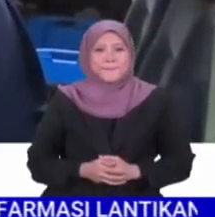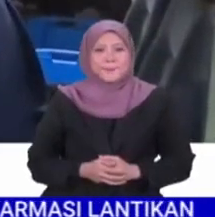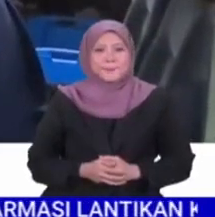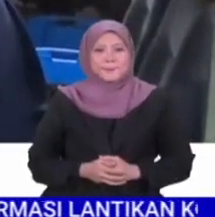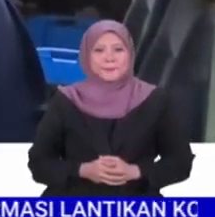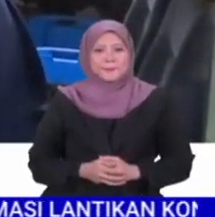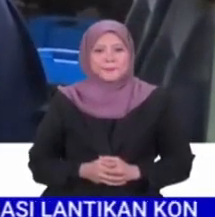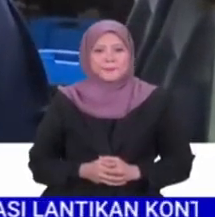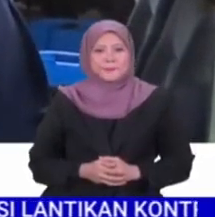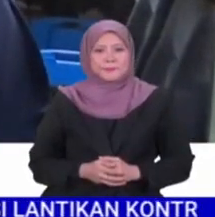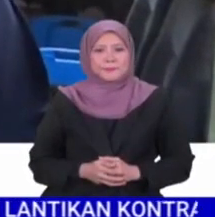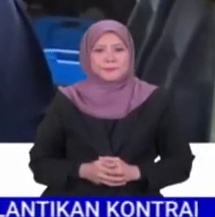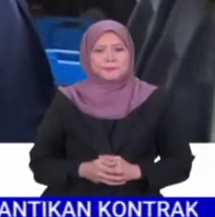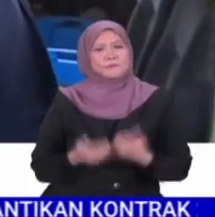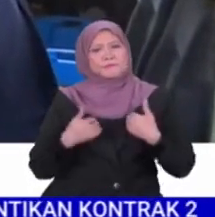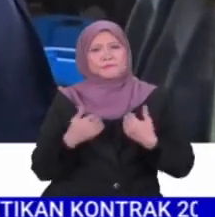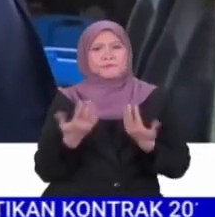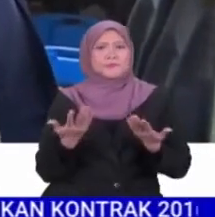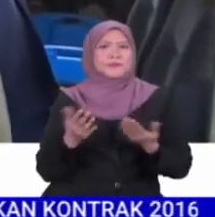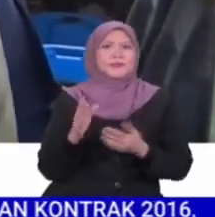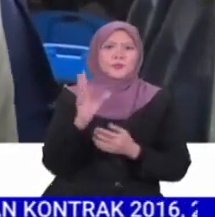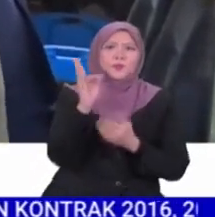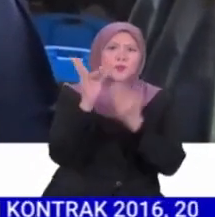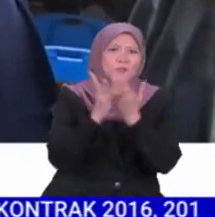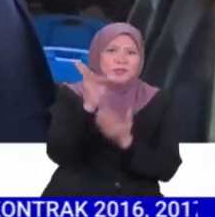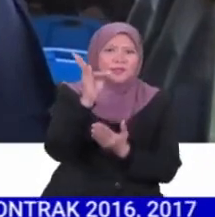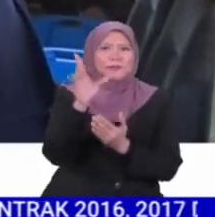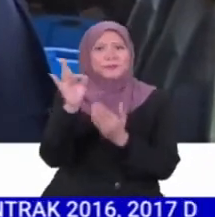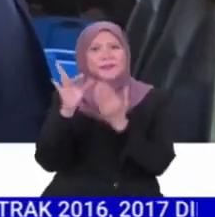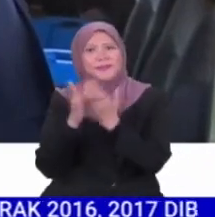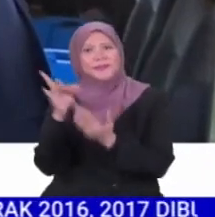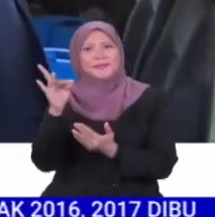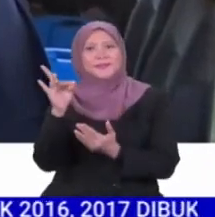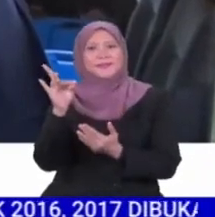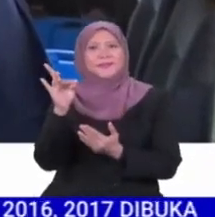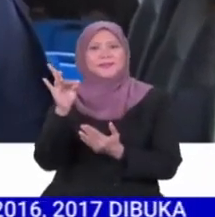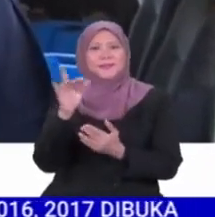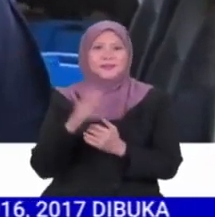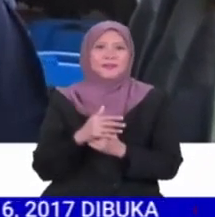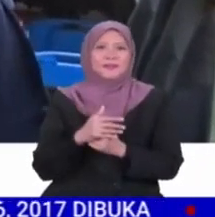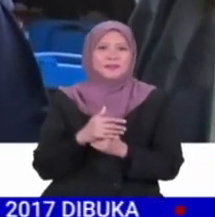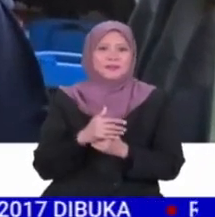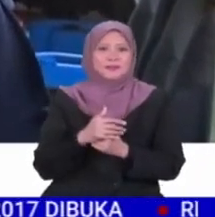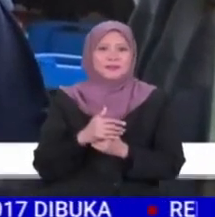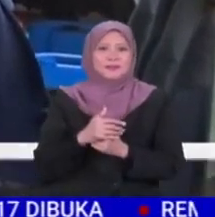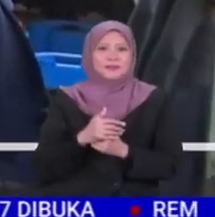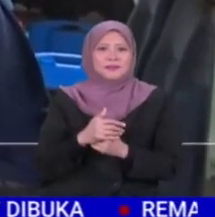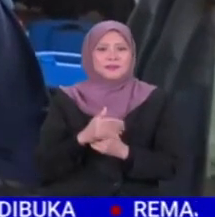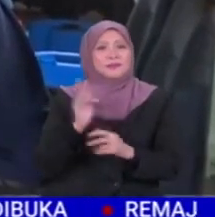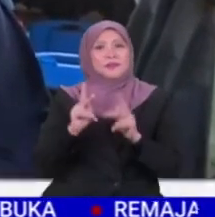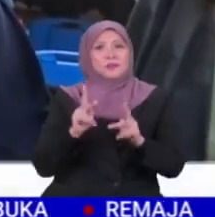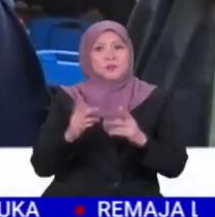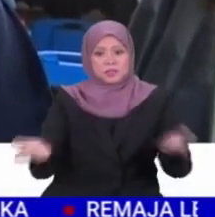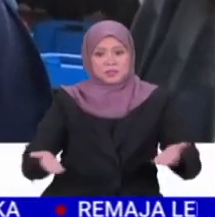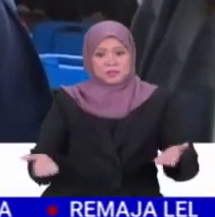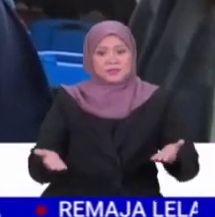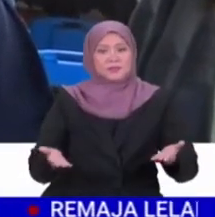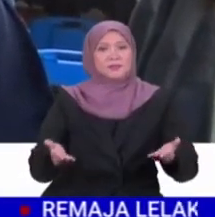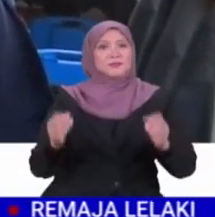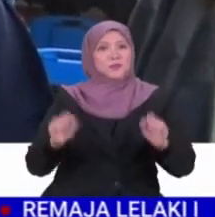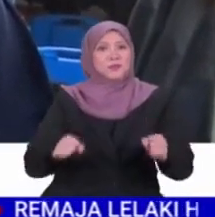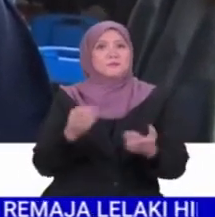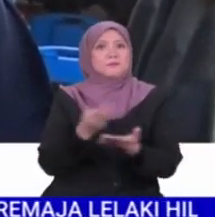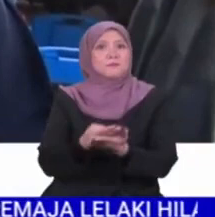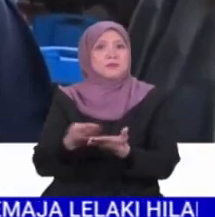pun ada yang 7 ringgit, 8 ringgit, tapi dapat jual itu mungkin ke 15 lah kan. Tapi kalau di pelantak ni, insyaAllah sini boleh